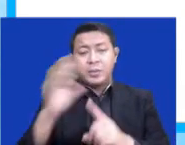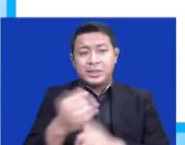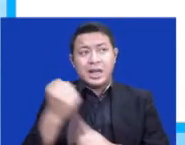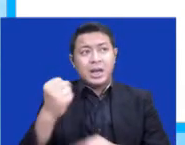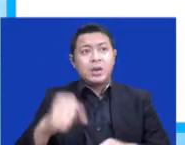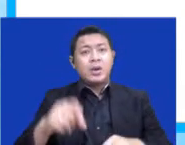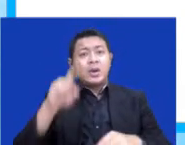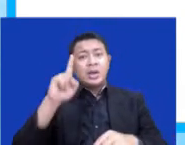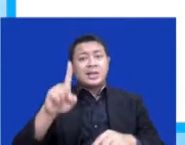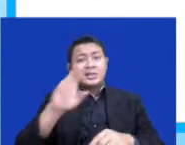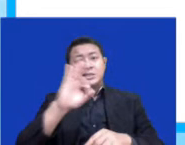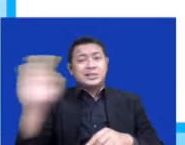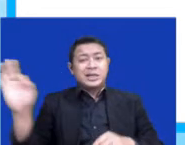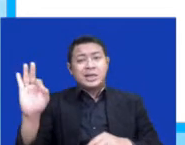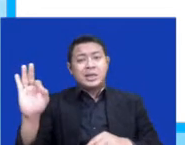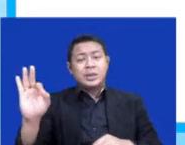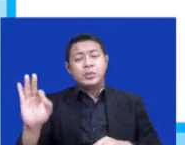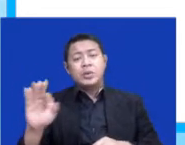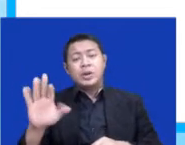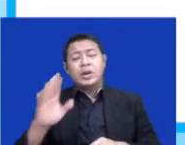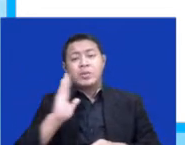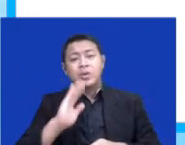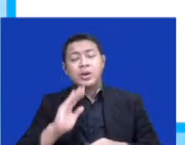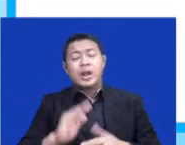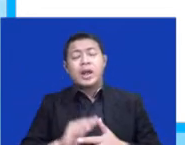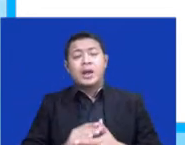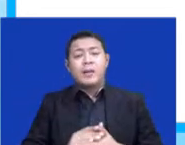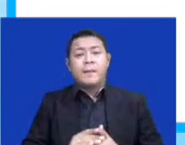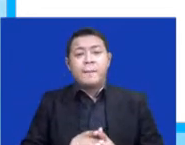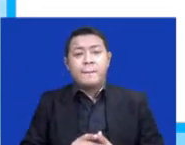secara langsung kaum muda melalui pendidikan sebaya,